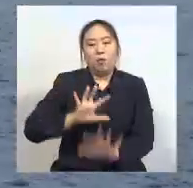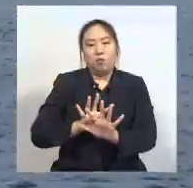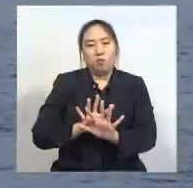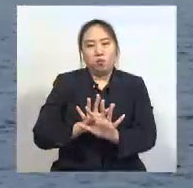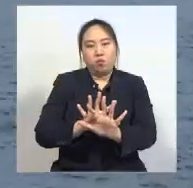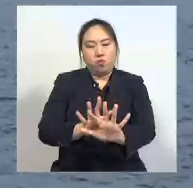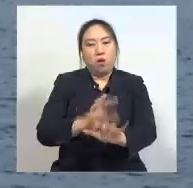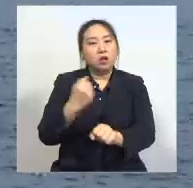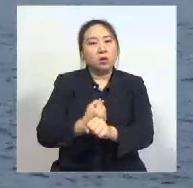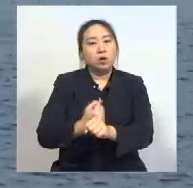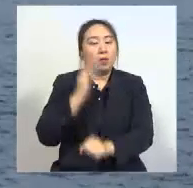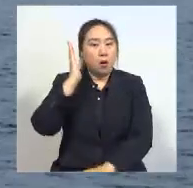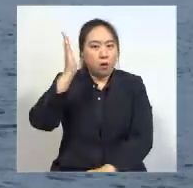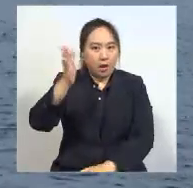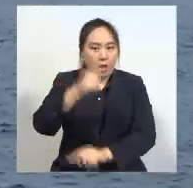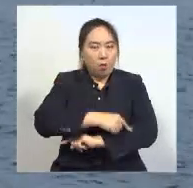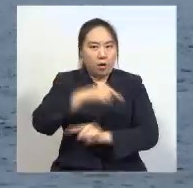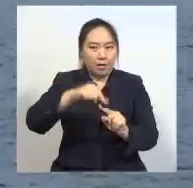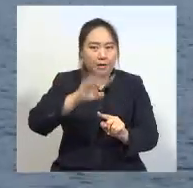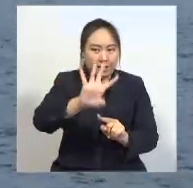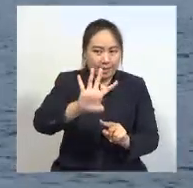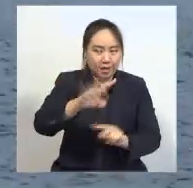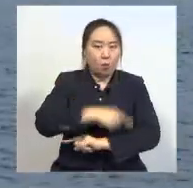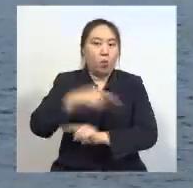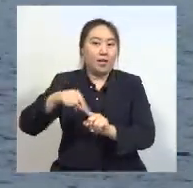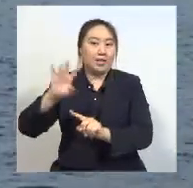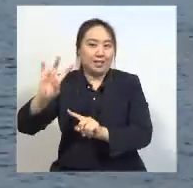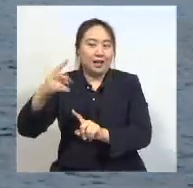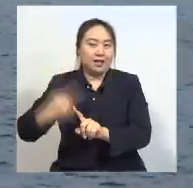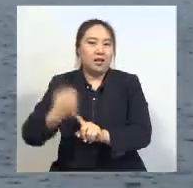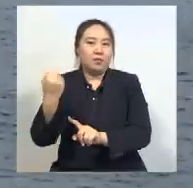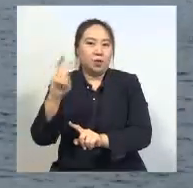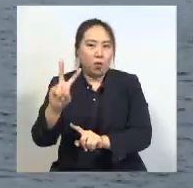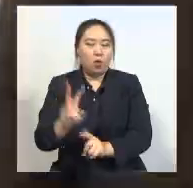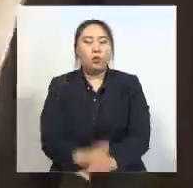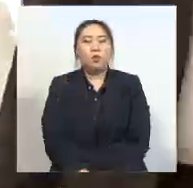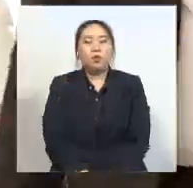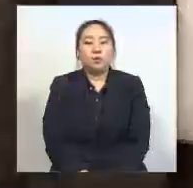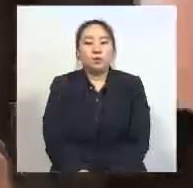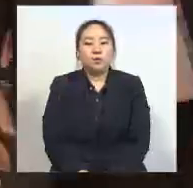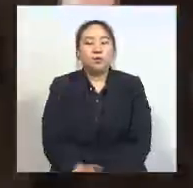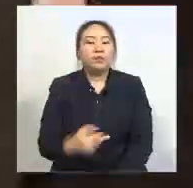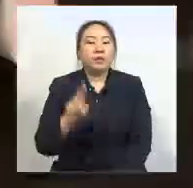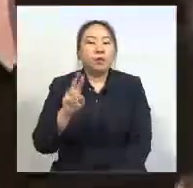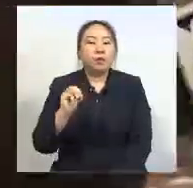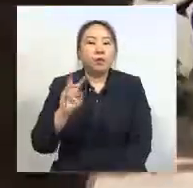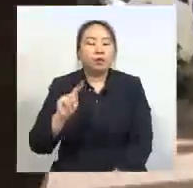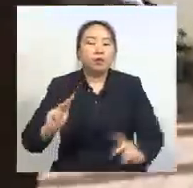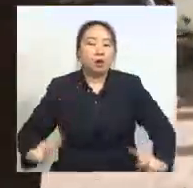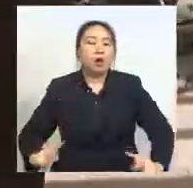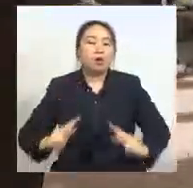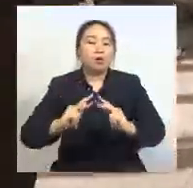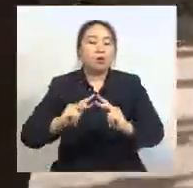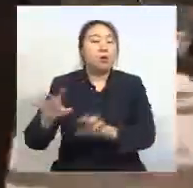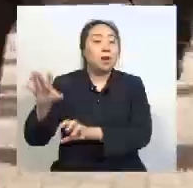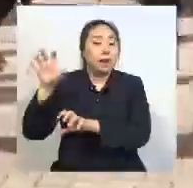การฝึกซ้อมครั้งต่อไปในวันที่4และ7ธันวาคมนี้ค่ะทางด้านพลเอกอนุพงษ์เผ่าจินดารัฐมนตรีว่าการ